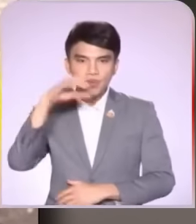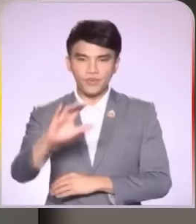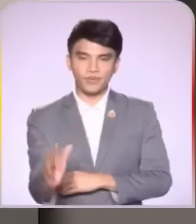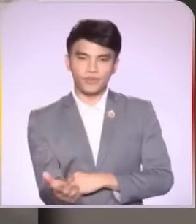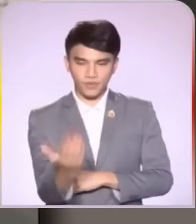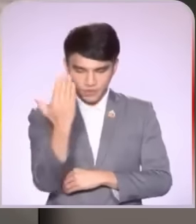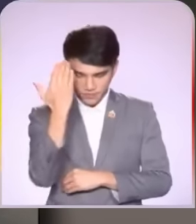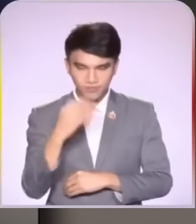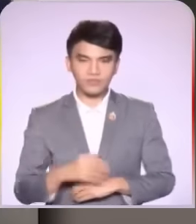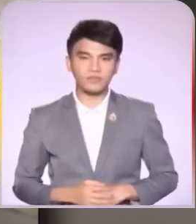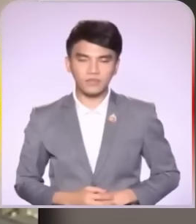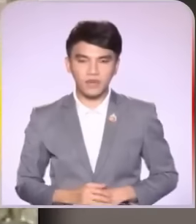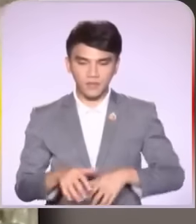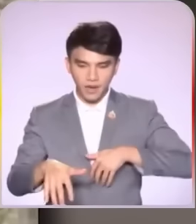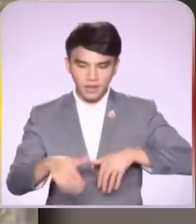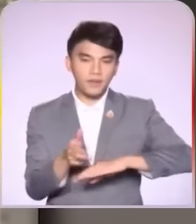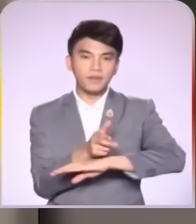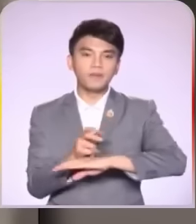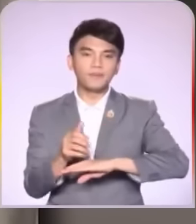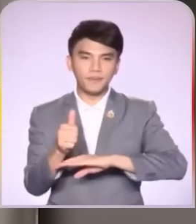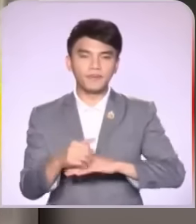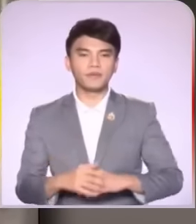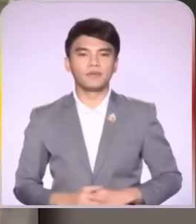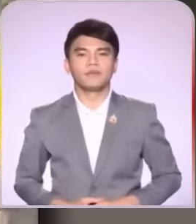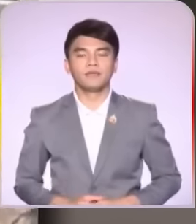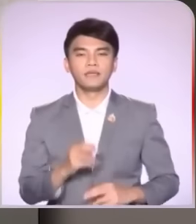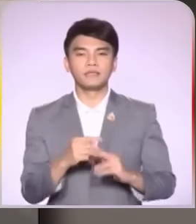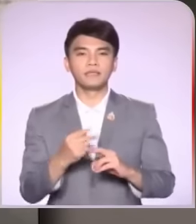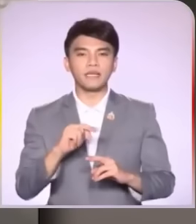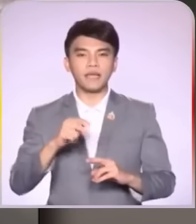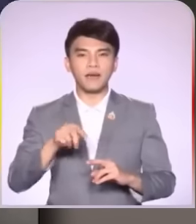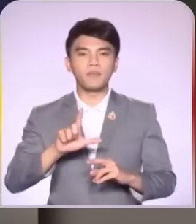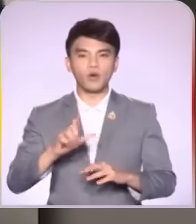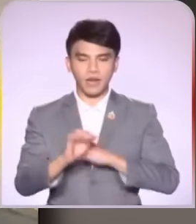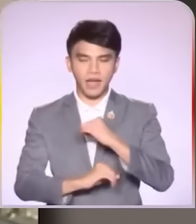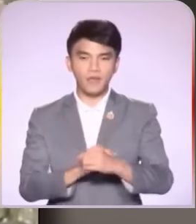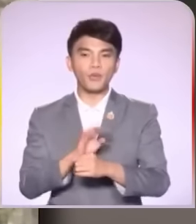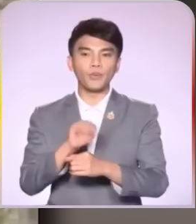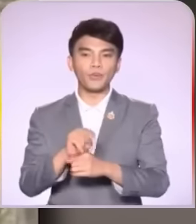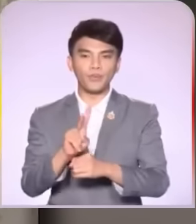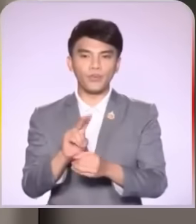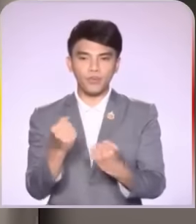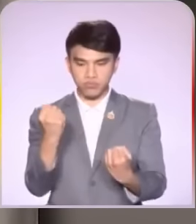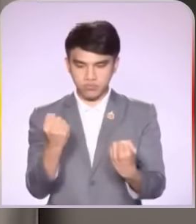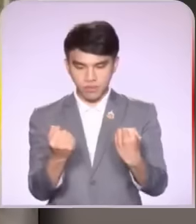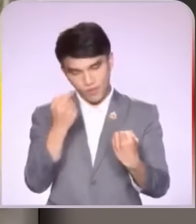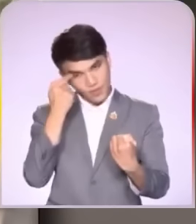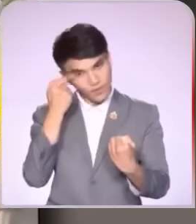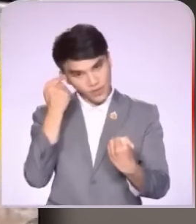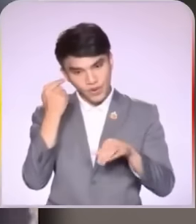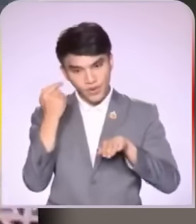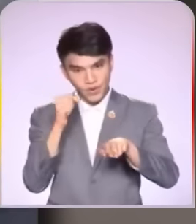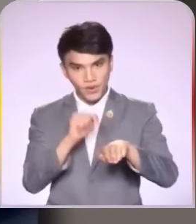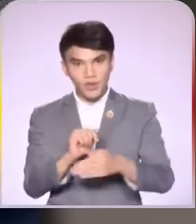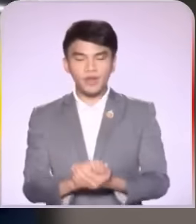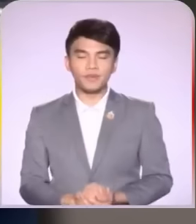าแล้วคลิปนี้ชาวบ้านเขาถ่ายเอาไว้เป็นช่วงที่นายธนพลหรือว่านายโอ๊ตอายุ42ปีขับรถคันสีดำมาแล้ว